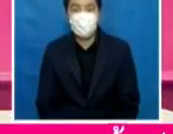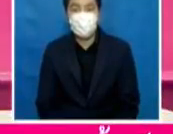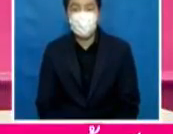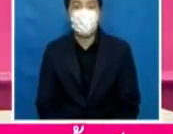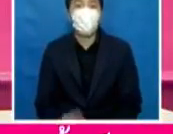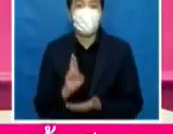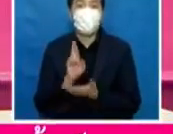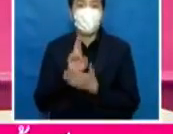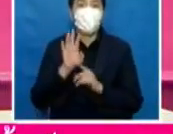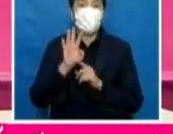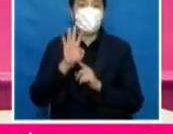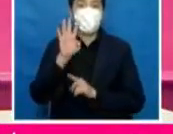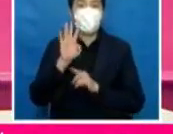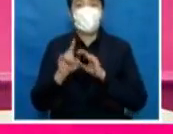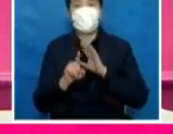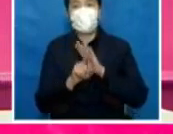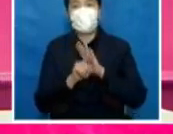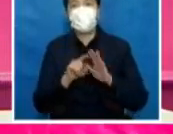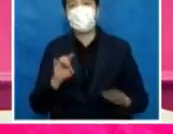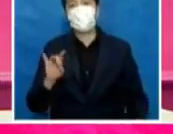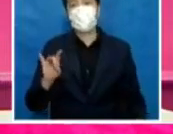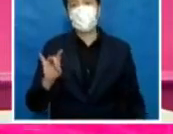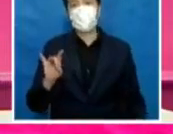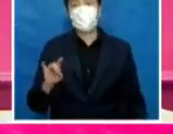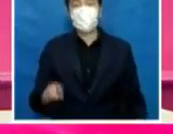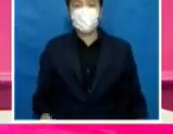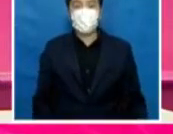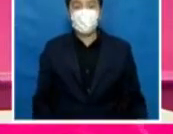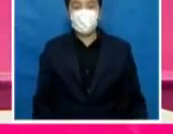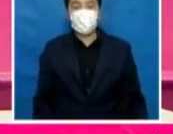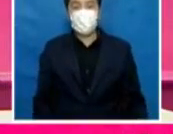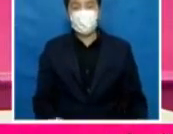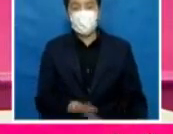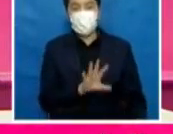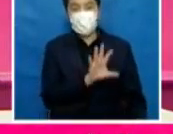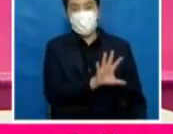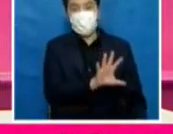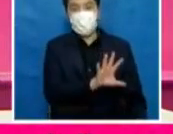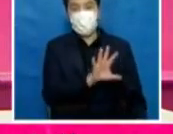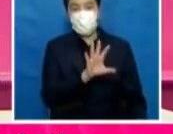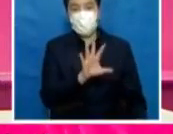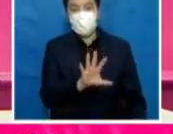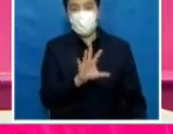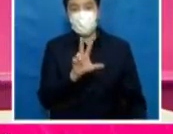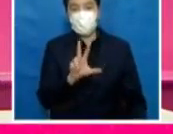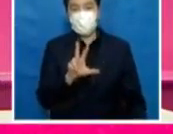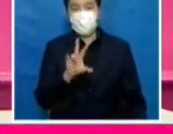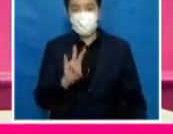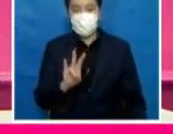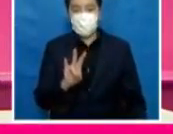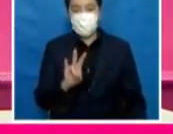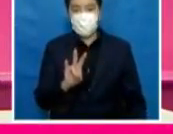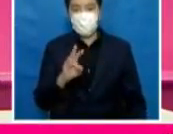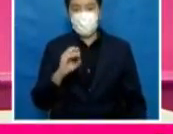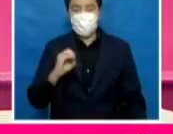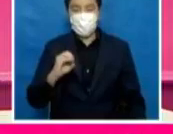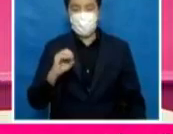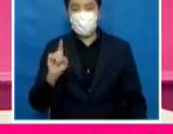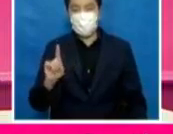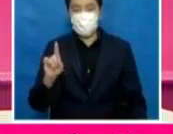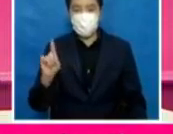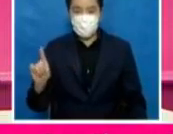อันดับที่4หมุนครั้งที่8เลขที่ออก5 5 3 7 0 1